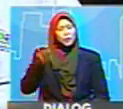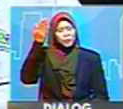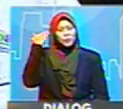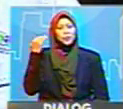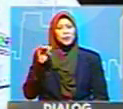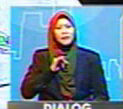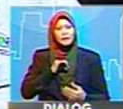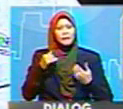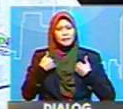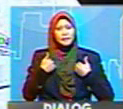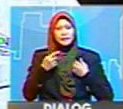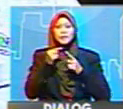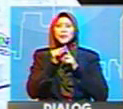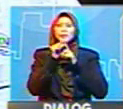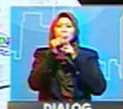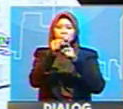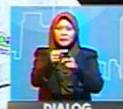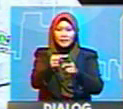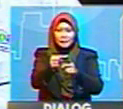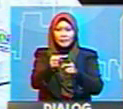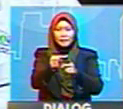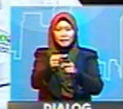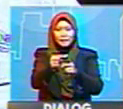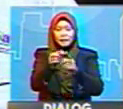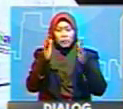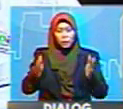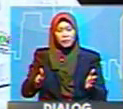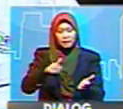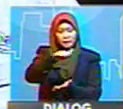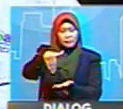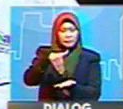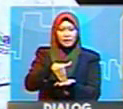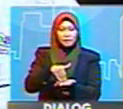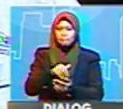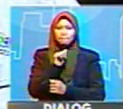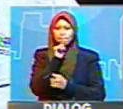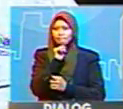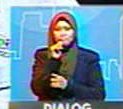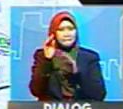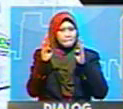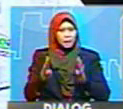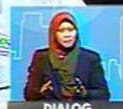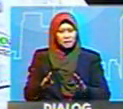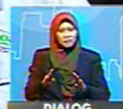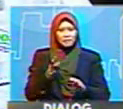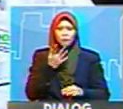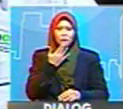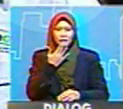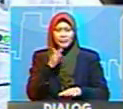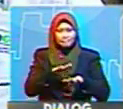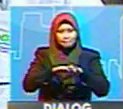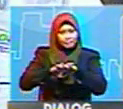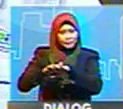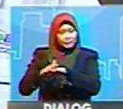mengeluarkan kenyataan bahawa orang tengah ini tidak mempunyai warna kulit ya ya tidak punyai dia boleh